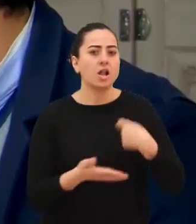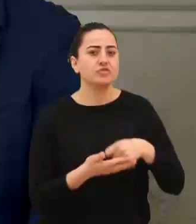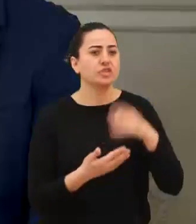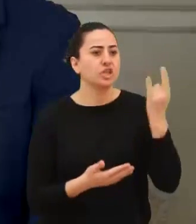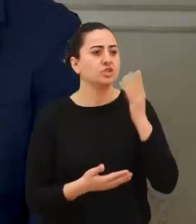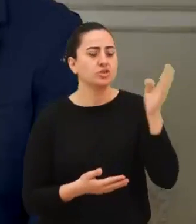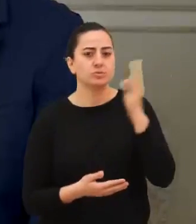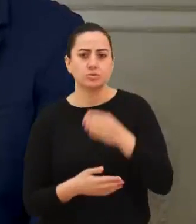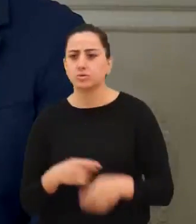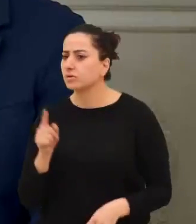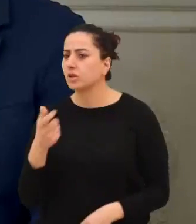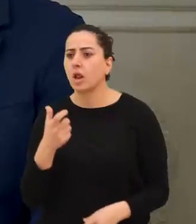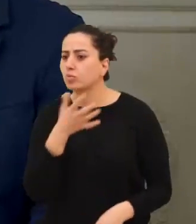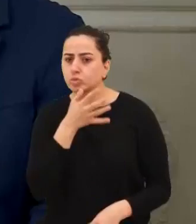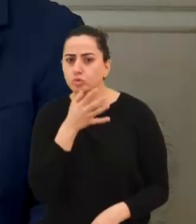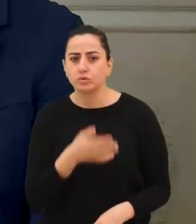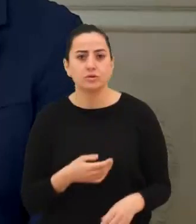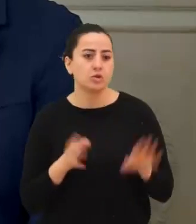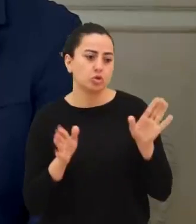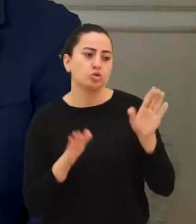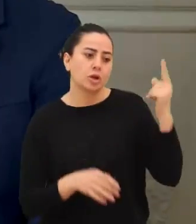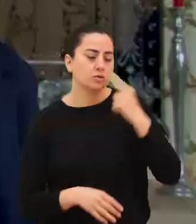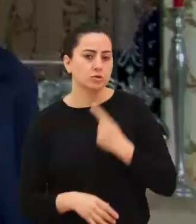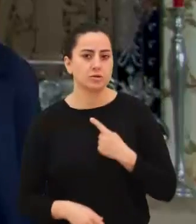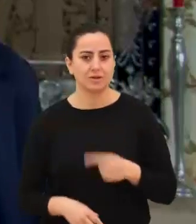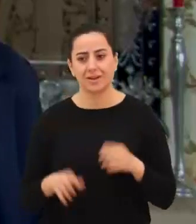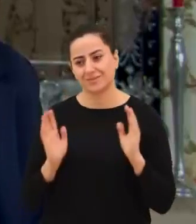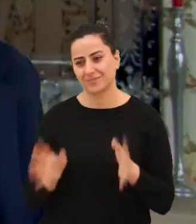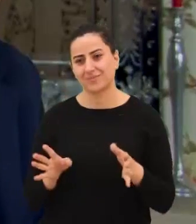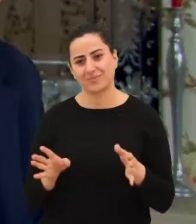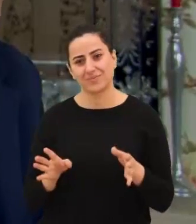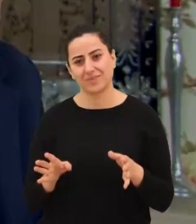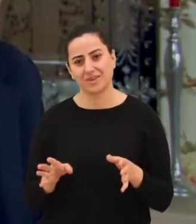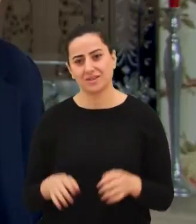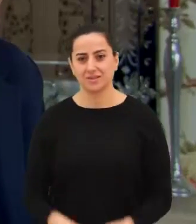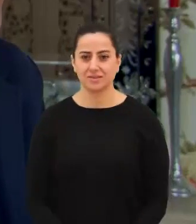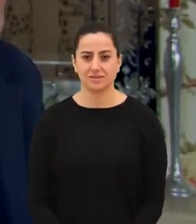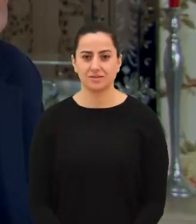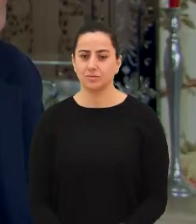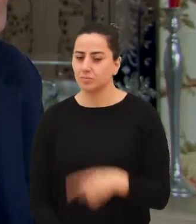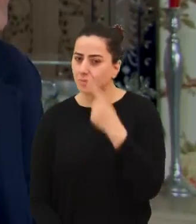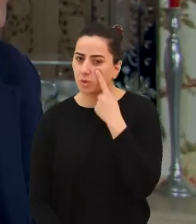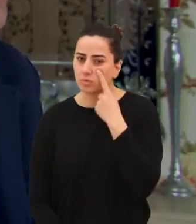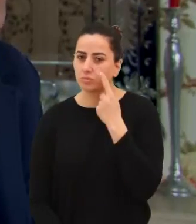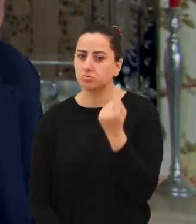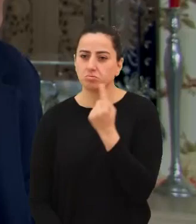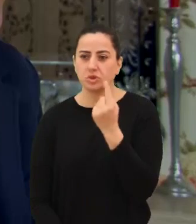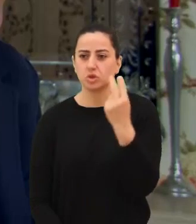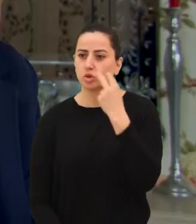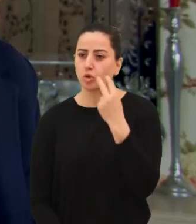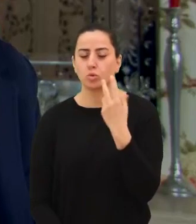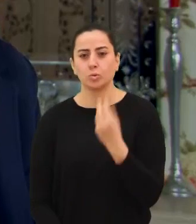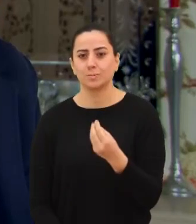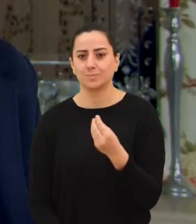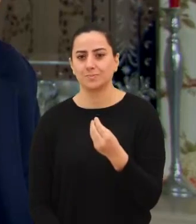durmuşsun. Sen bunu nereden biliyorsun? Kuşlar söyledi. Hay Allah ya. Görüyor musun? Kesin birisi gördü beni.